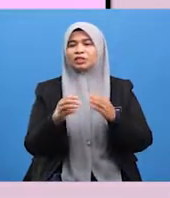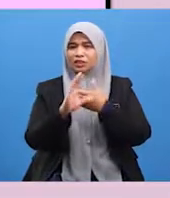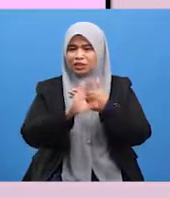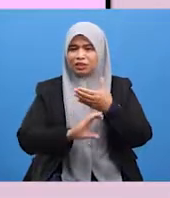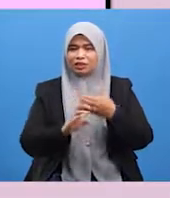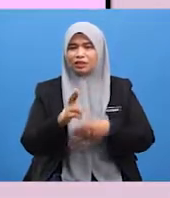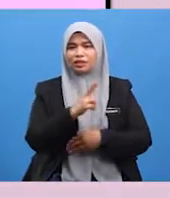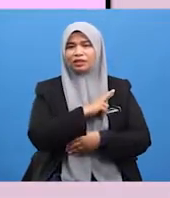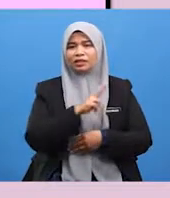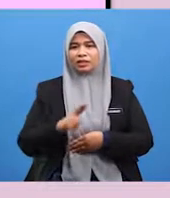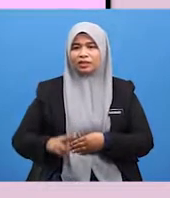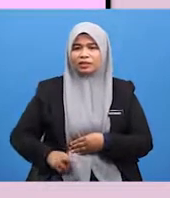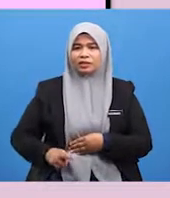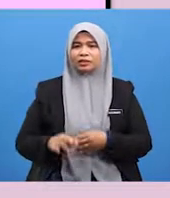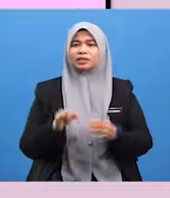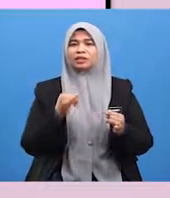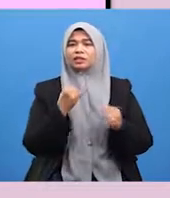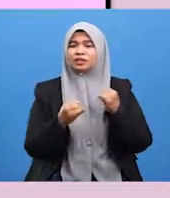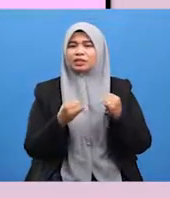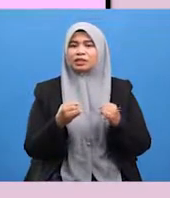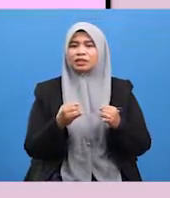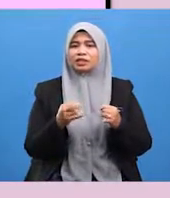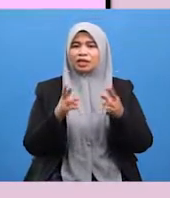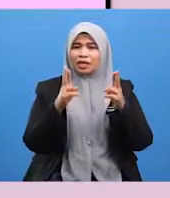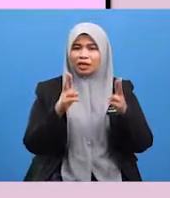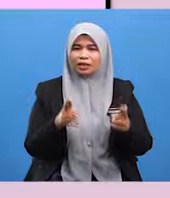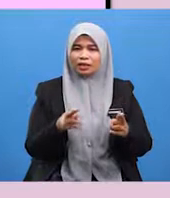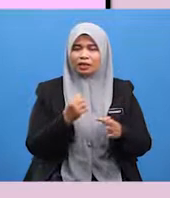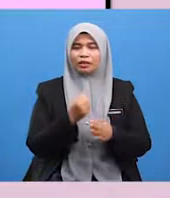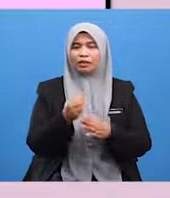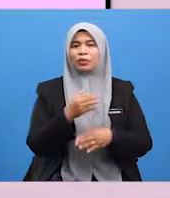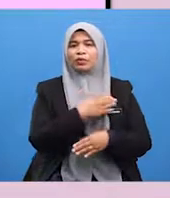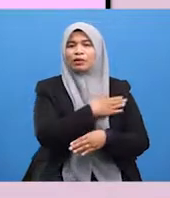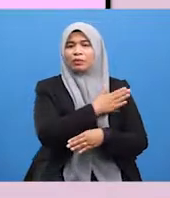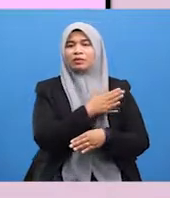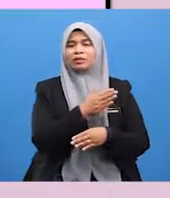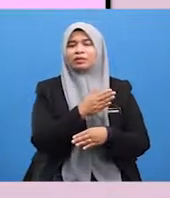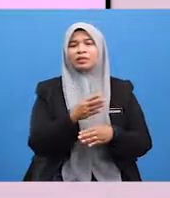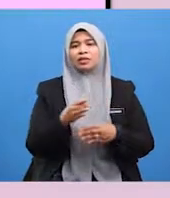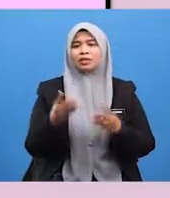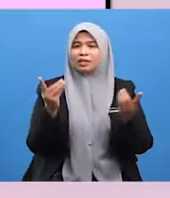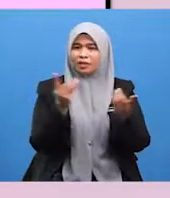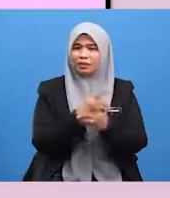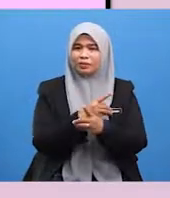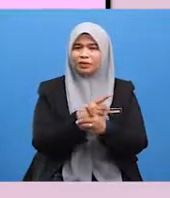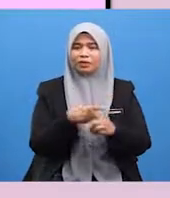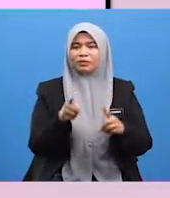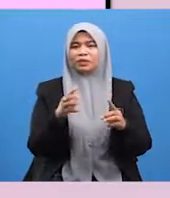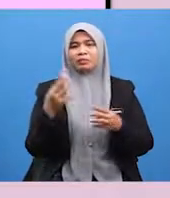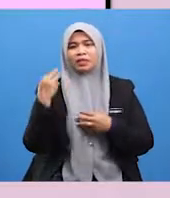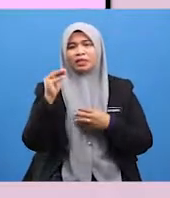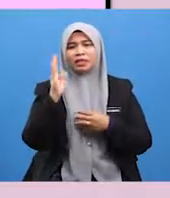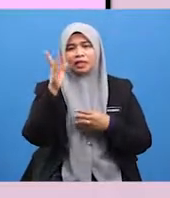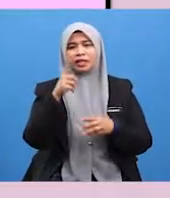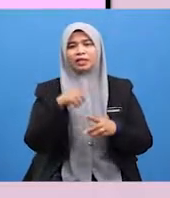raja. Jika hamba Melayu derhaka, maka mereka akan mendapat tulah atau pembalasan,